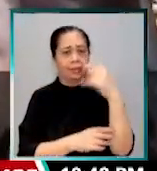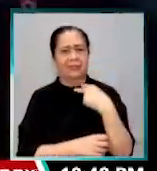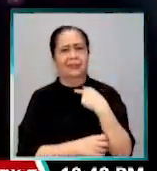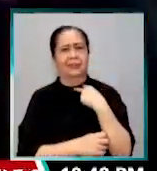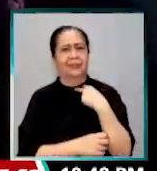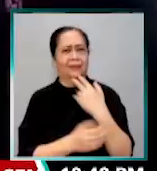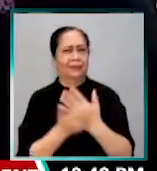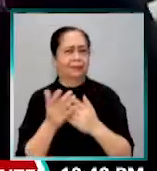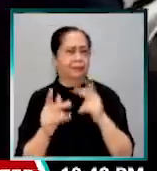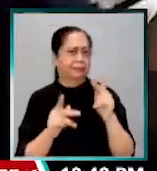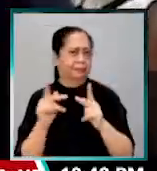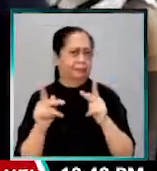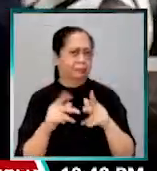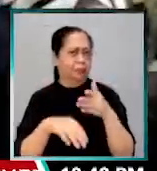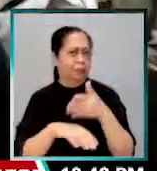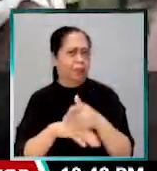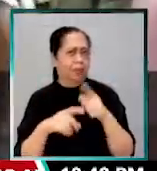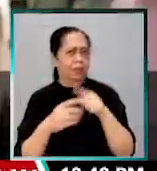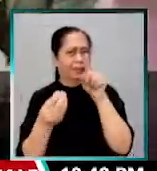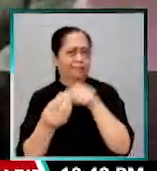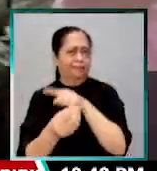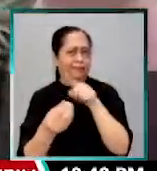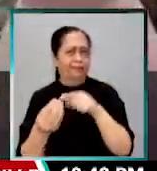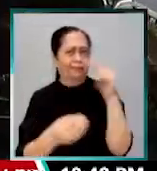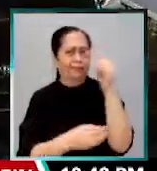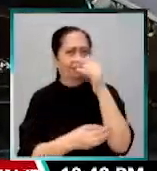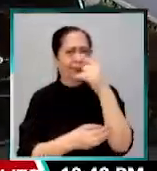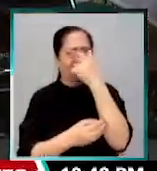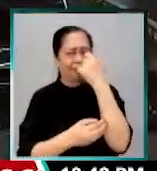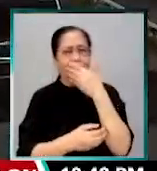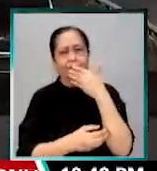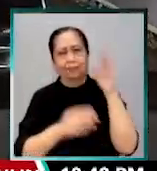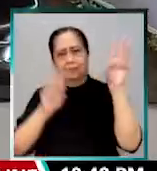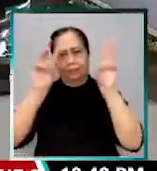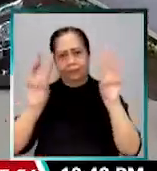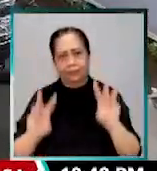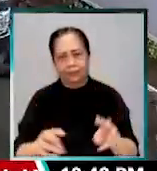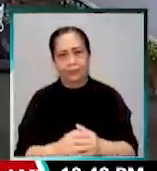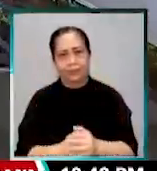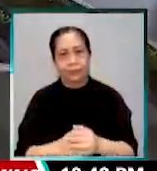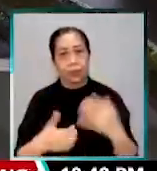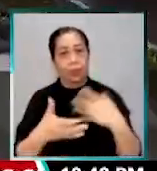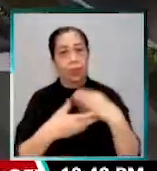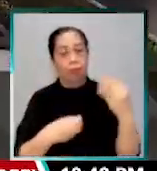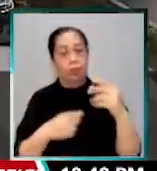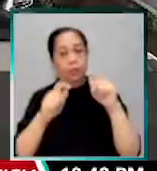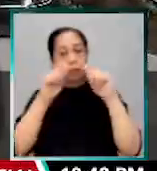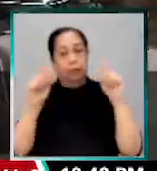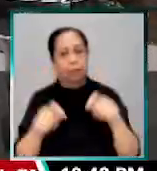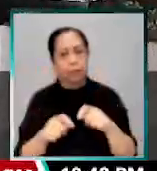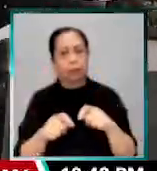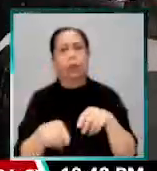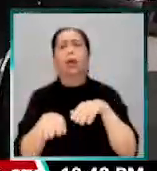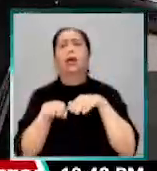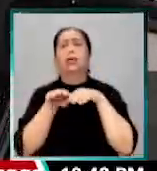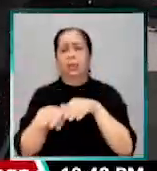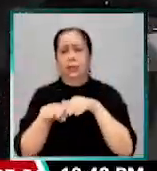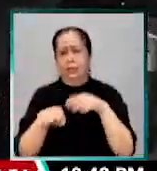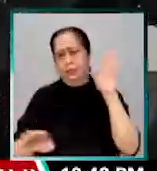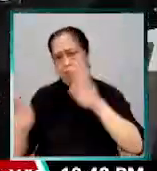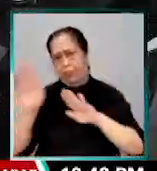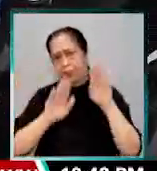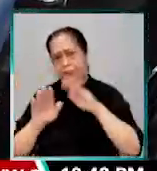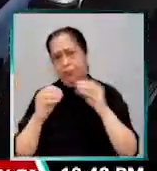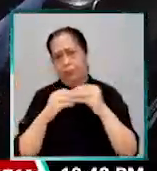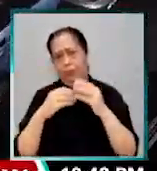pasahero matapos makansela ang mga flight dahil sa masamang panahon. Sa labas ng terminal, traffic naman ang problema.